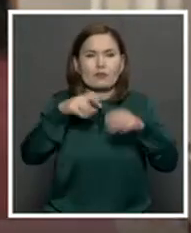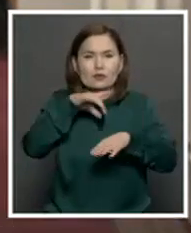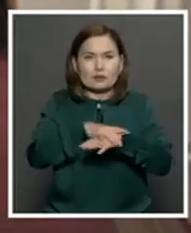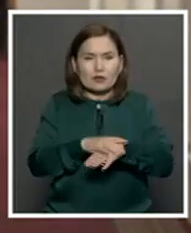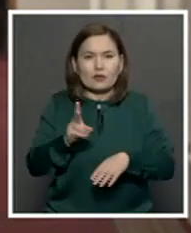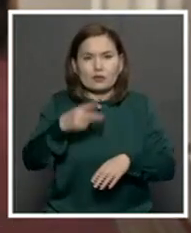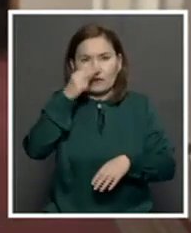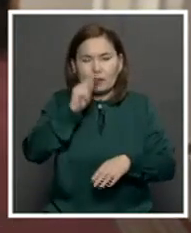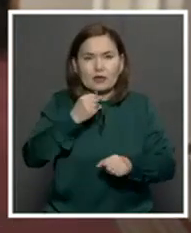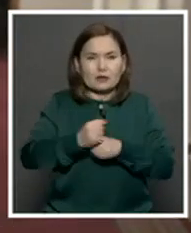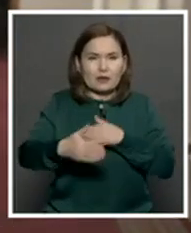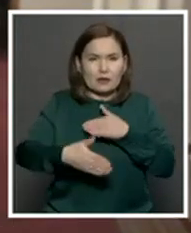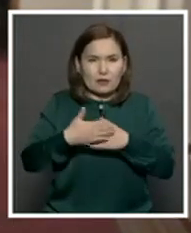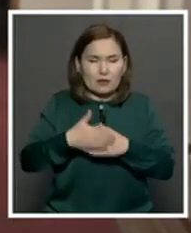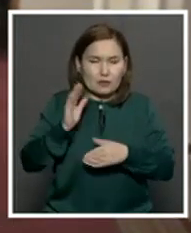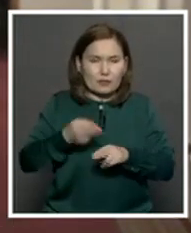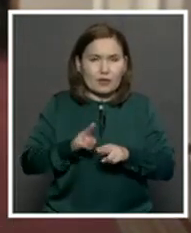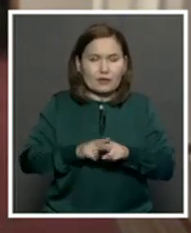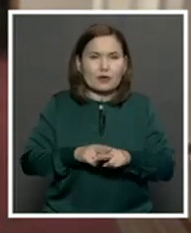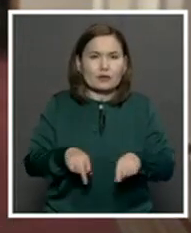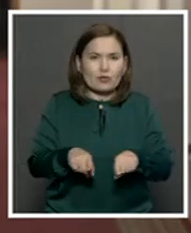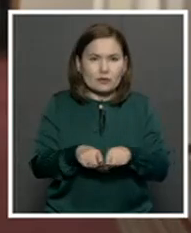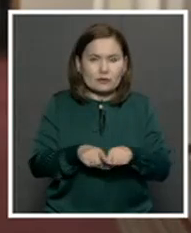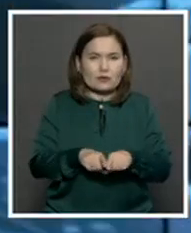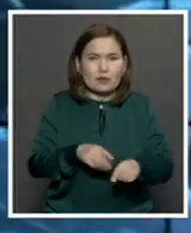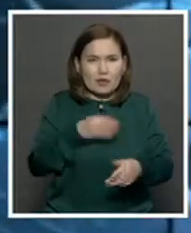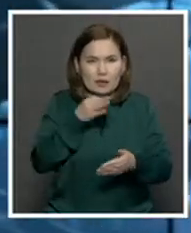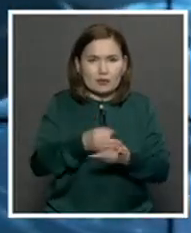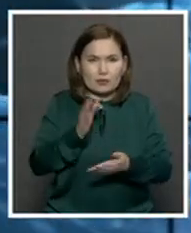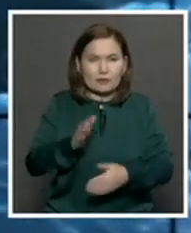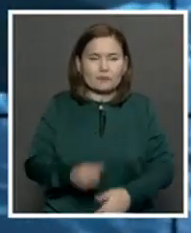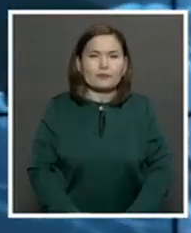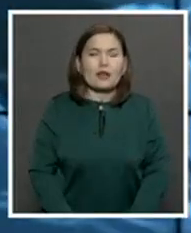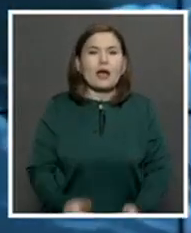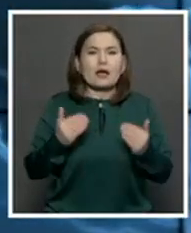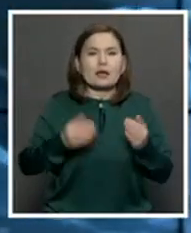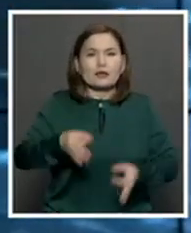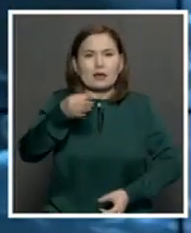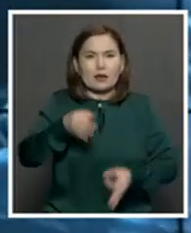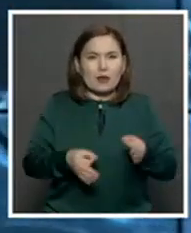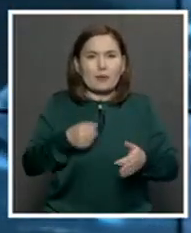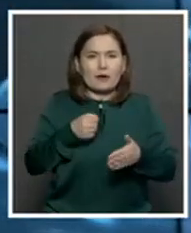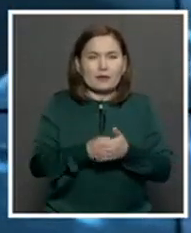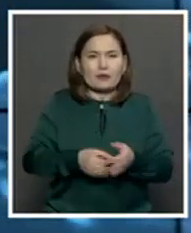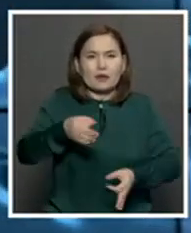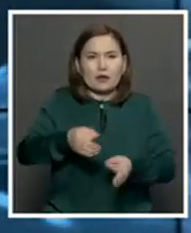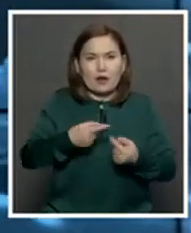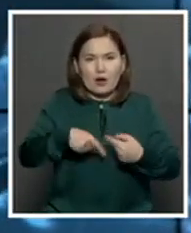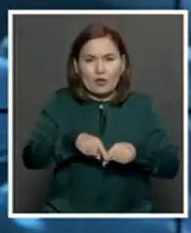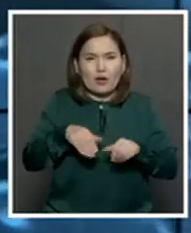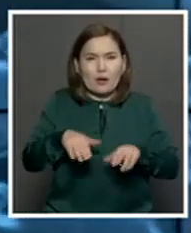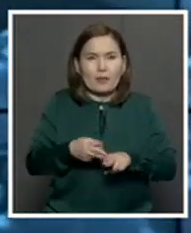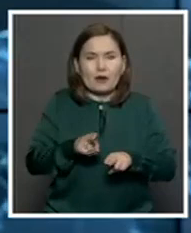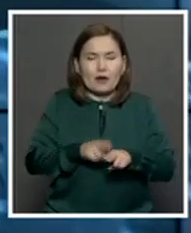шаралар қабылданды, нәтижелері анықталатын болады. Енді сотқа дейінгі тергеу органдарының шешімі.